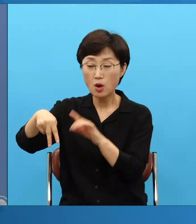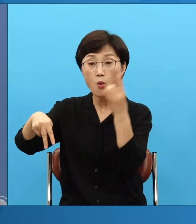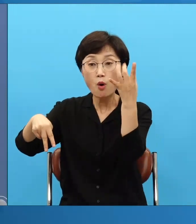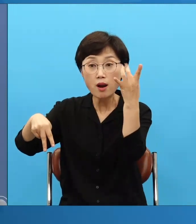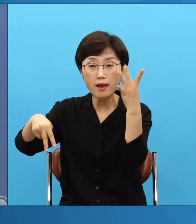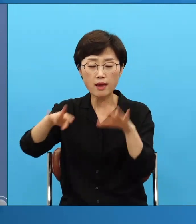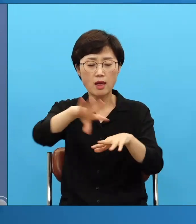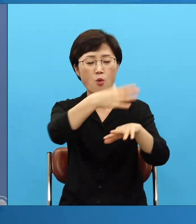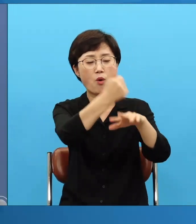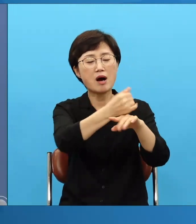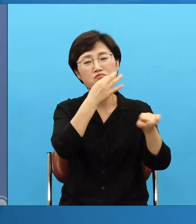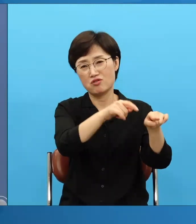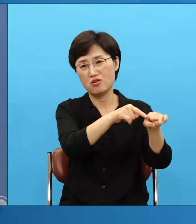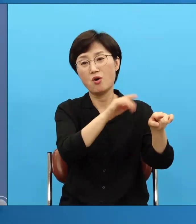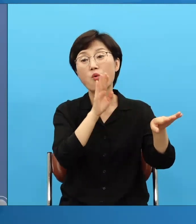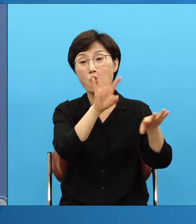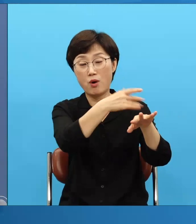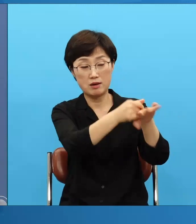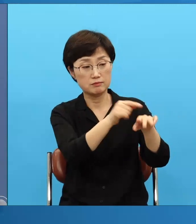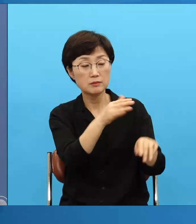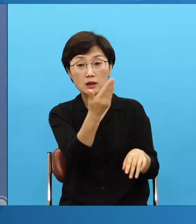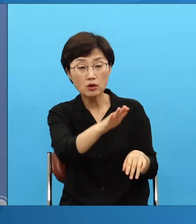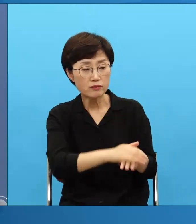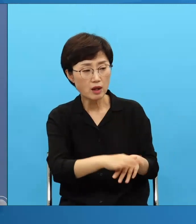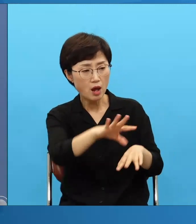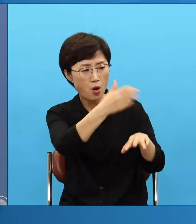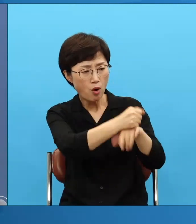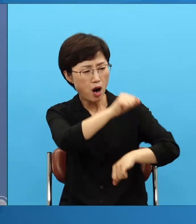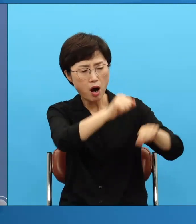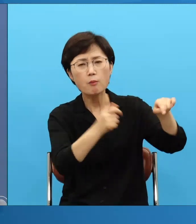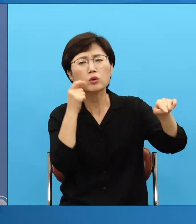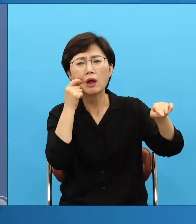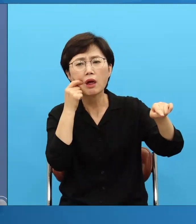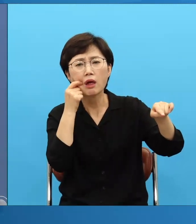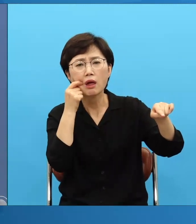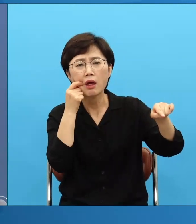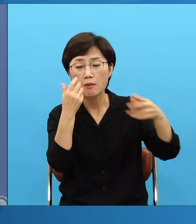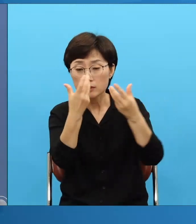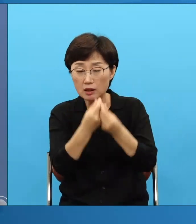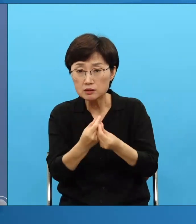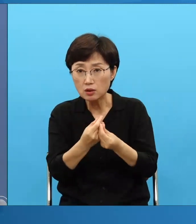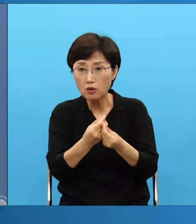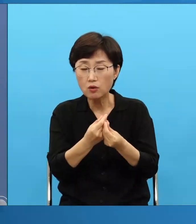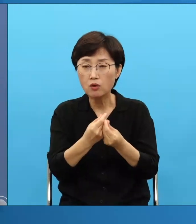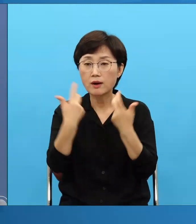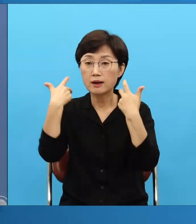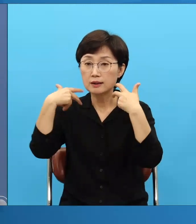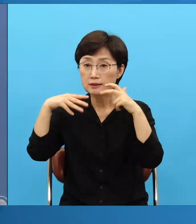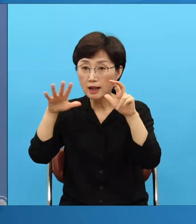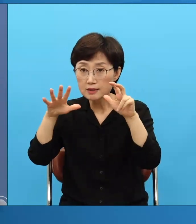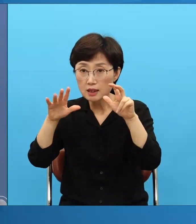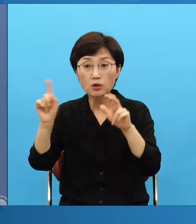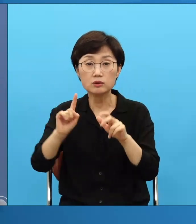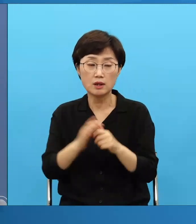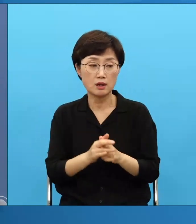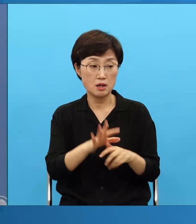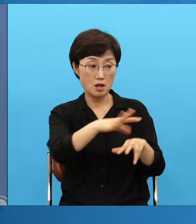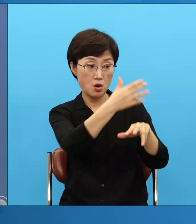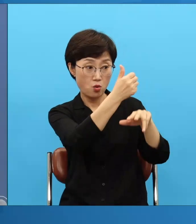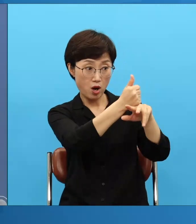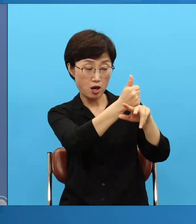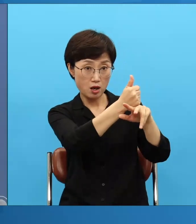왕 the 4명 past. 살렸어요. Daniel, he was able to restore 4 이게 kings. 하나님 준 지혜입니다. This is 이게 the 하나님 준 opportunity of 능력이에요. God. This is the power of